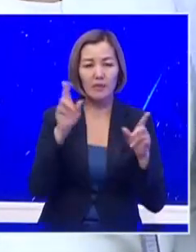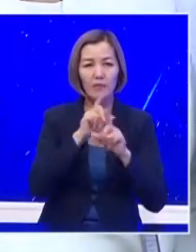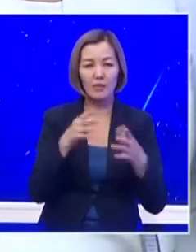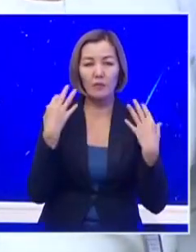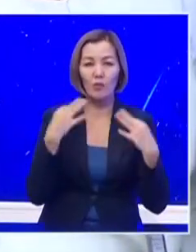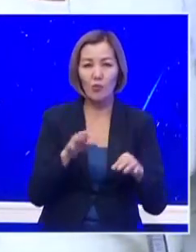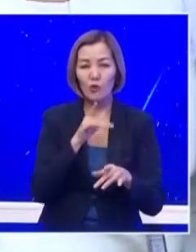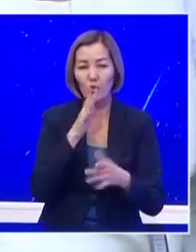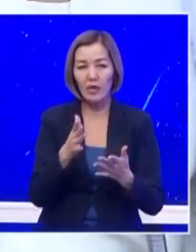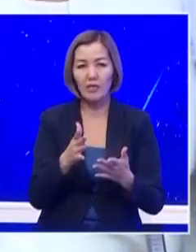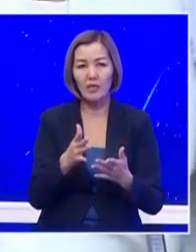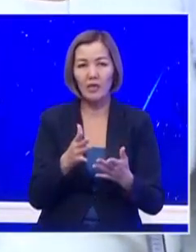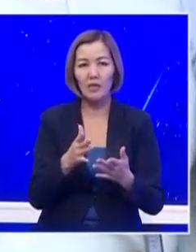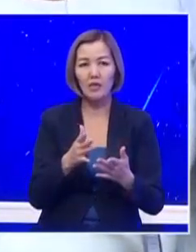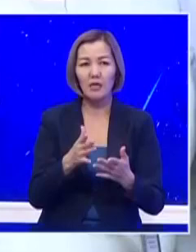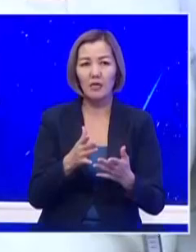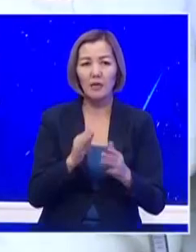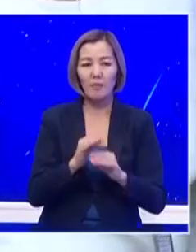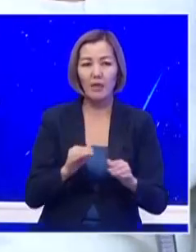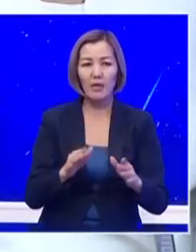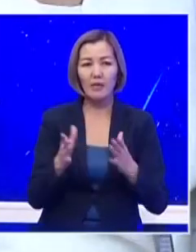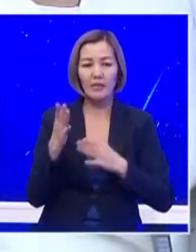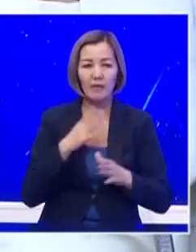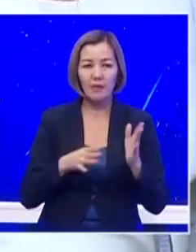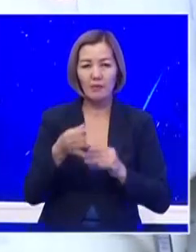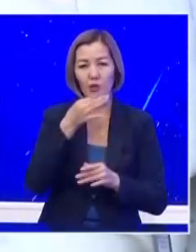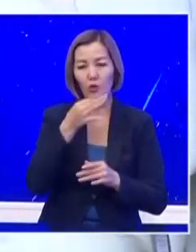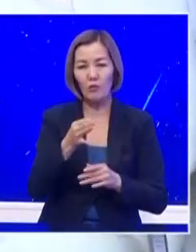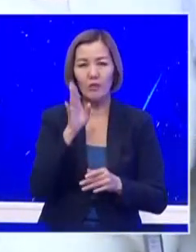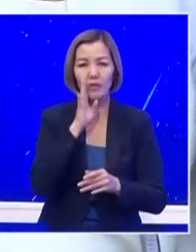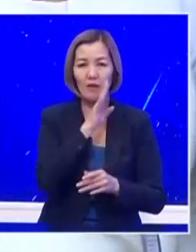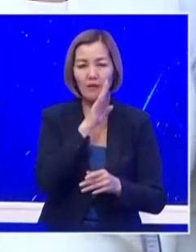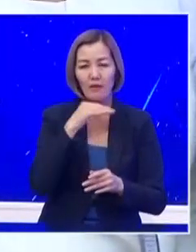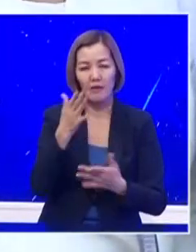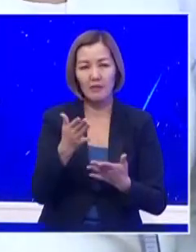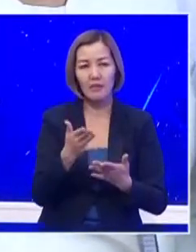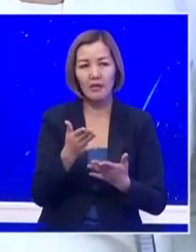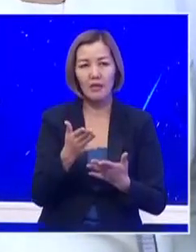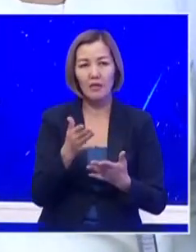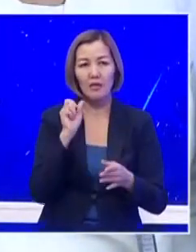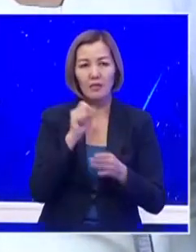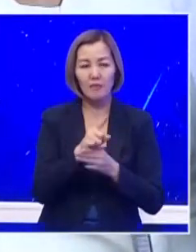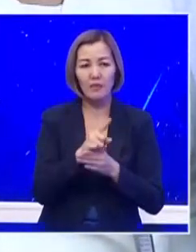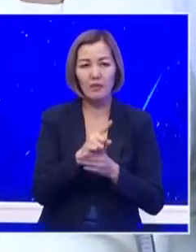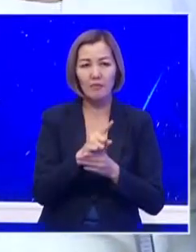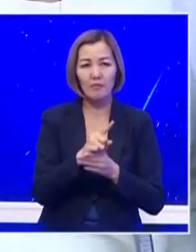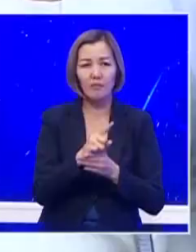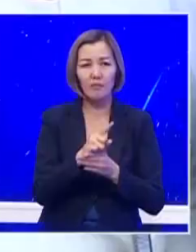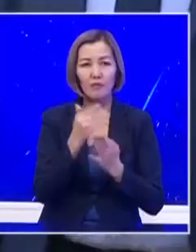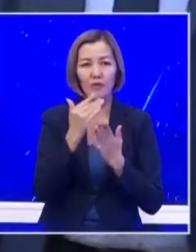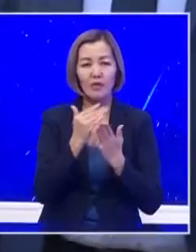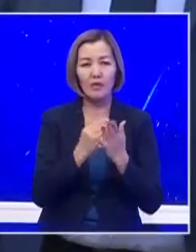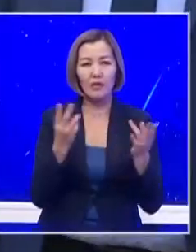уақыт кезінде осы баланың тәрбиесі мен жауапкершілігі ата-анасына жүктеу туралы қағида қарастырыла